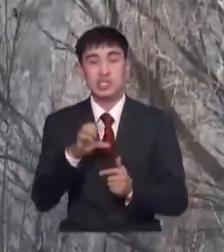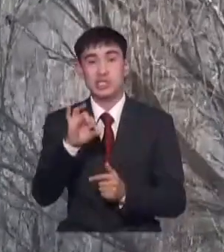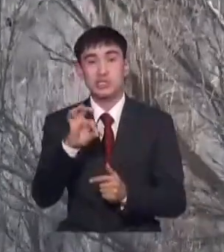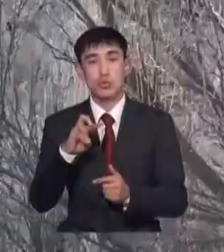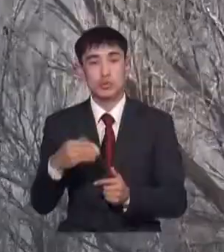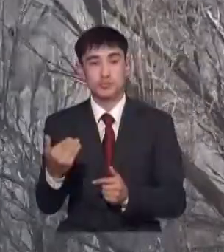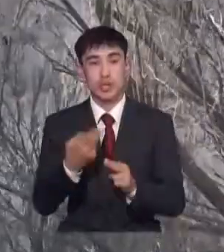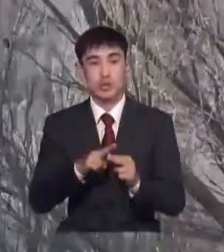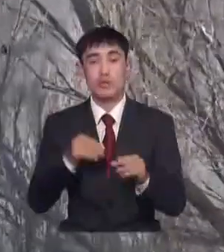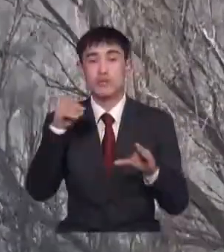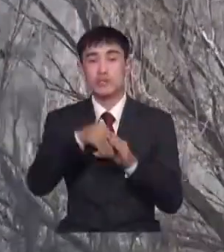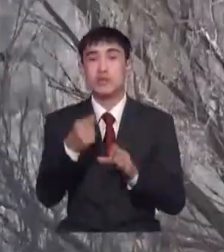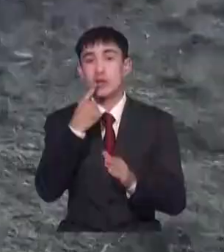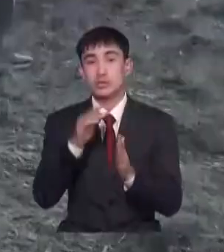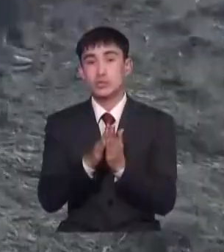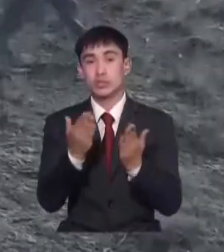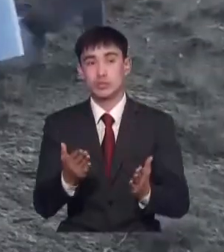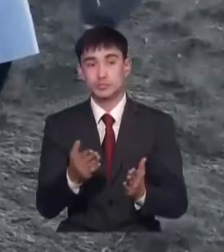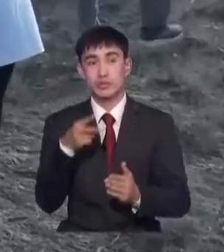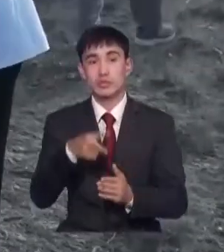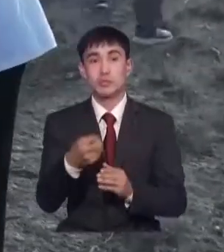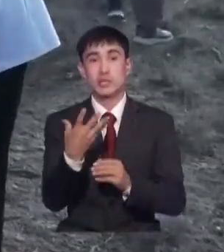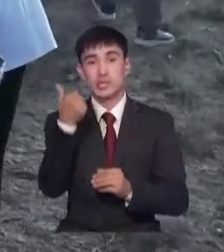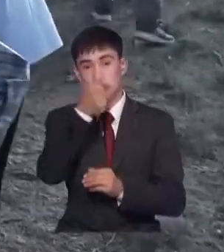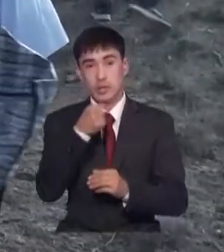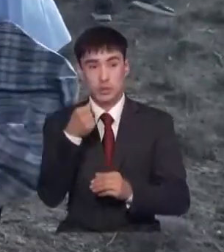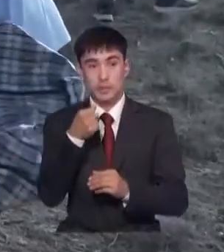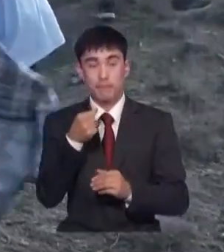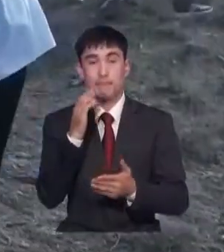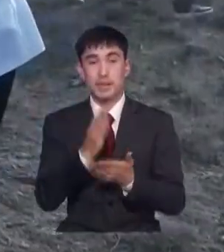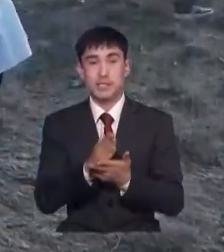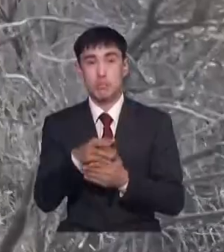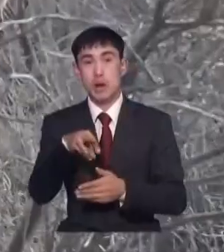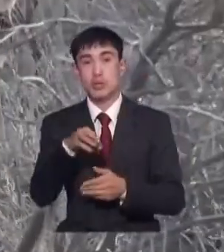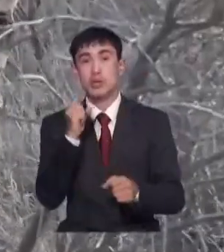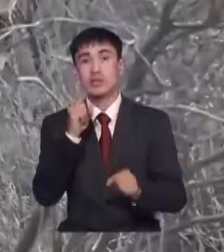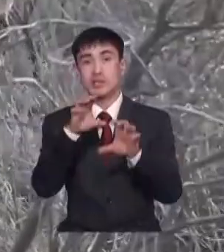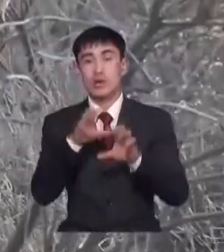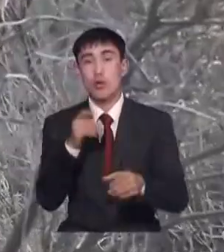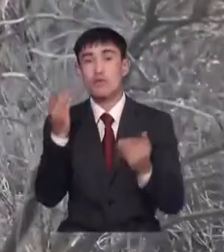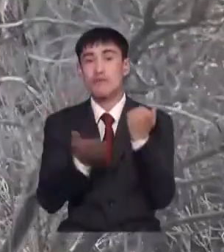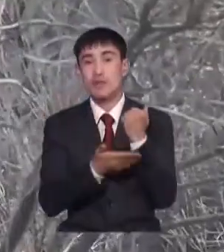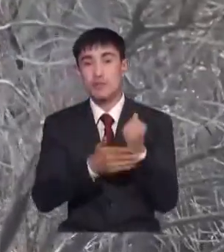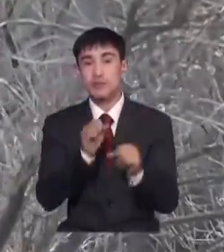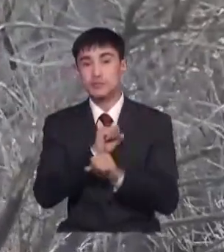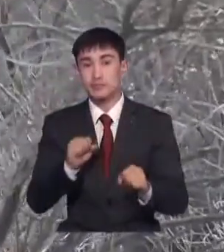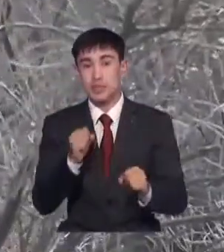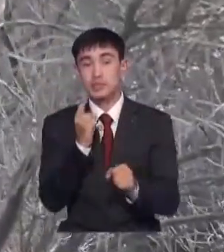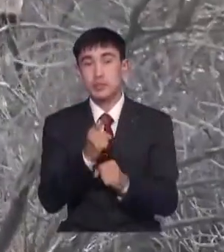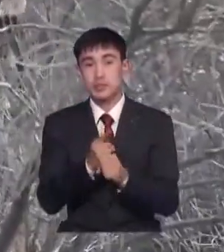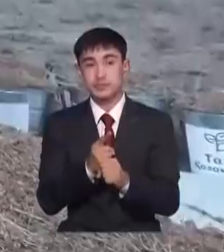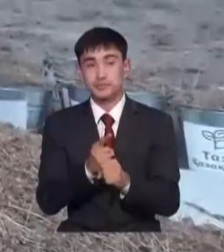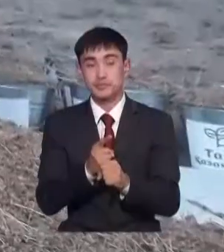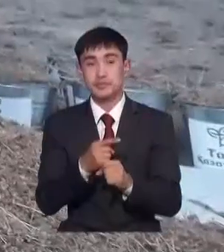этого вида, который внесен в Красную книгу. С 2015 года действует мораторий на незаконную вырубку сексаула, что дало